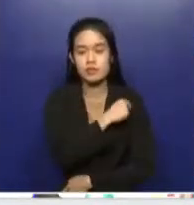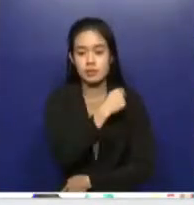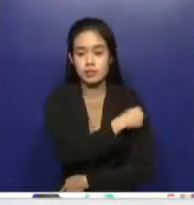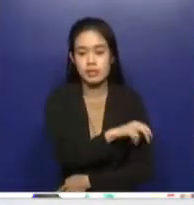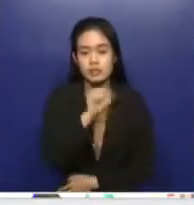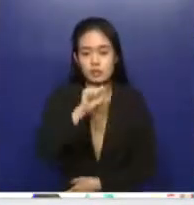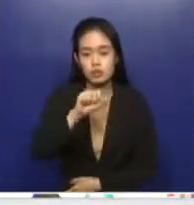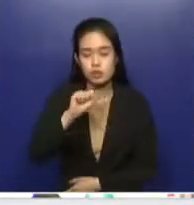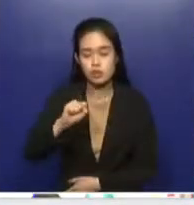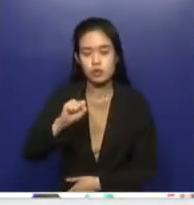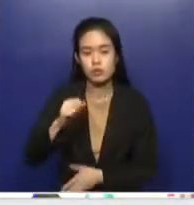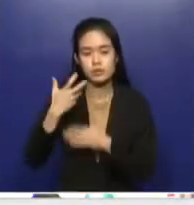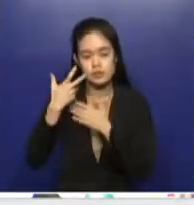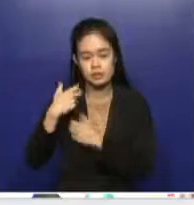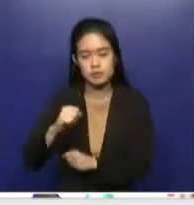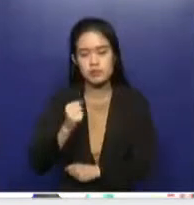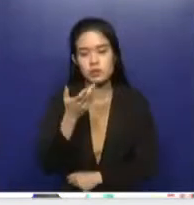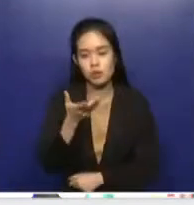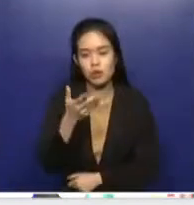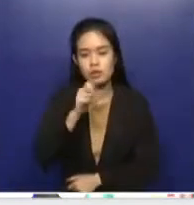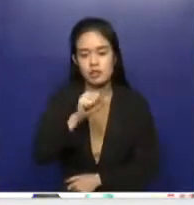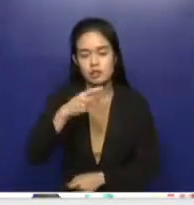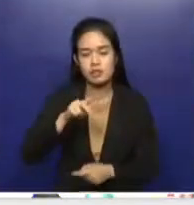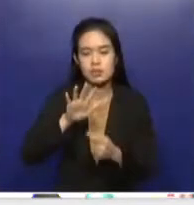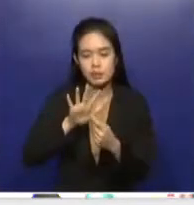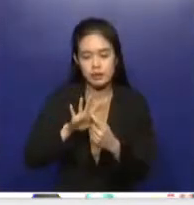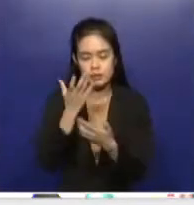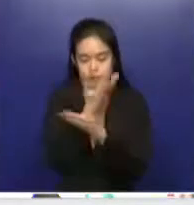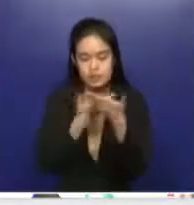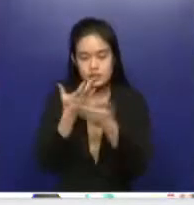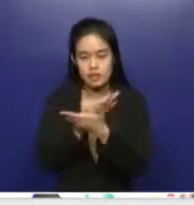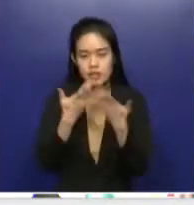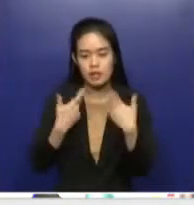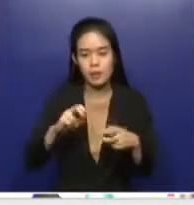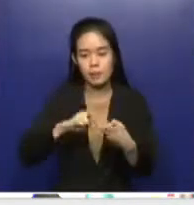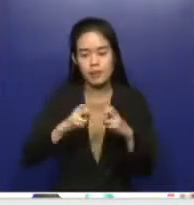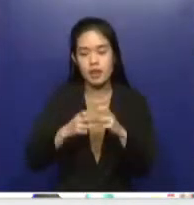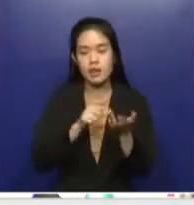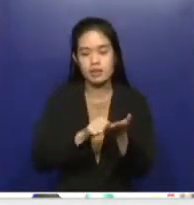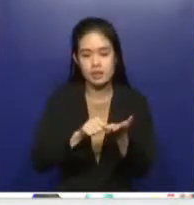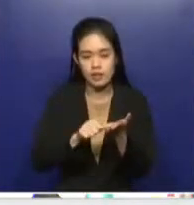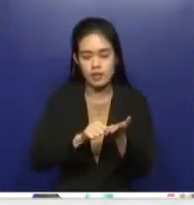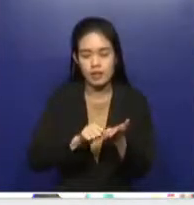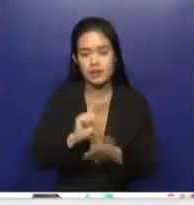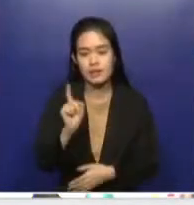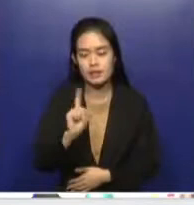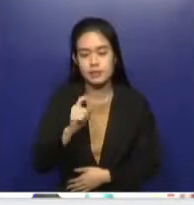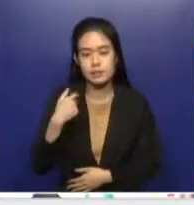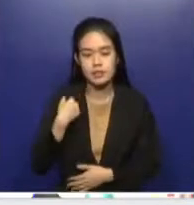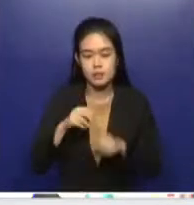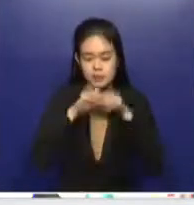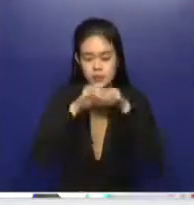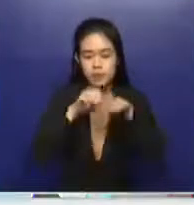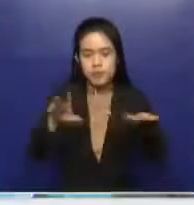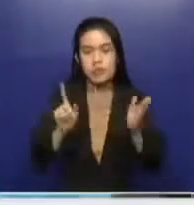ชาธิปัตย์ที่ขอให้สภาพิจารณาศึกษาและเร่งแก้ไขปัญหาความเสี่ยงต่อการแพร่ระบาดระ